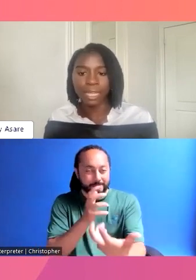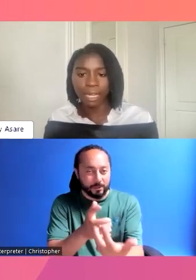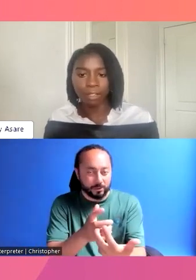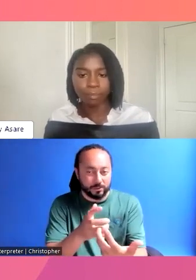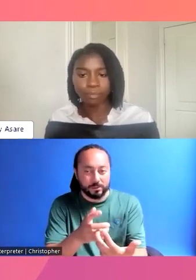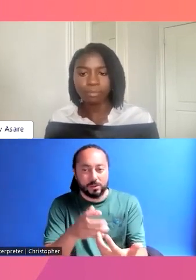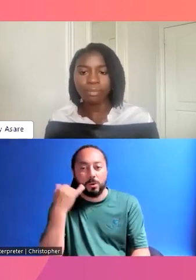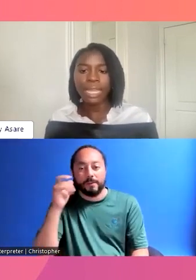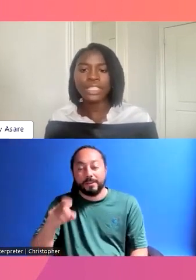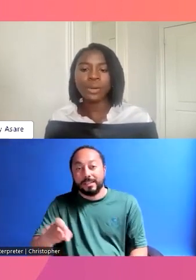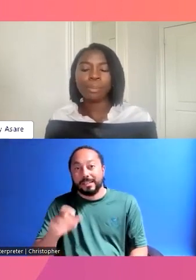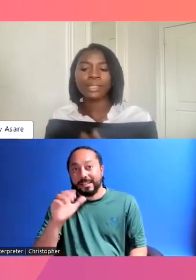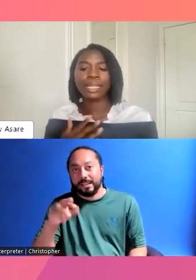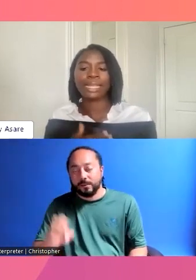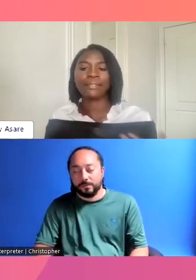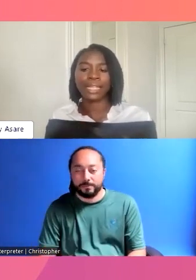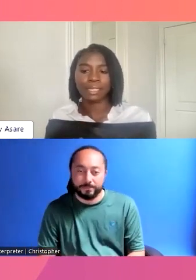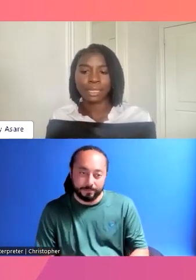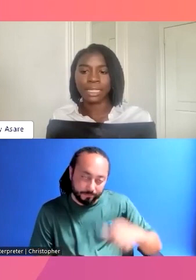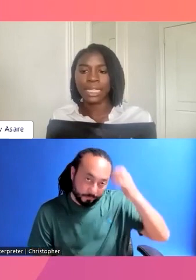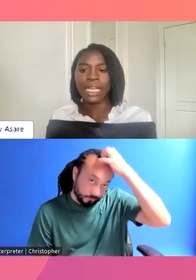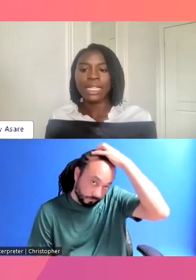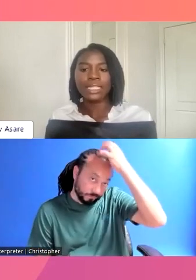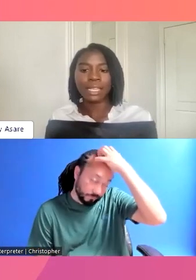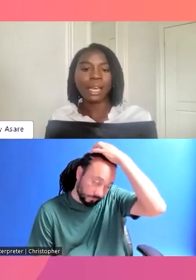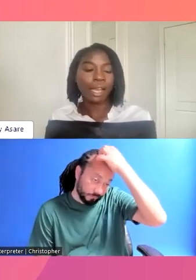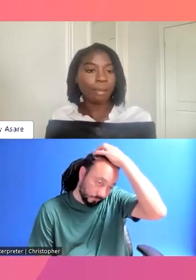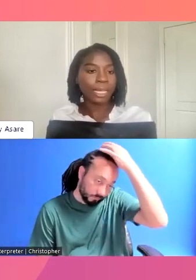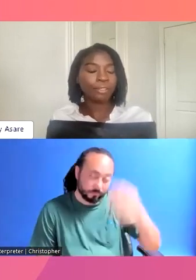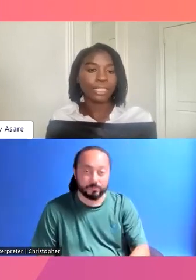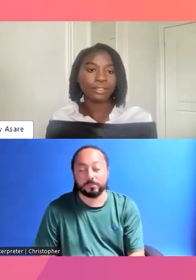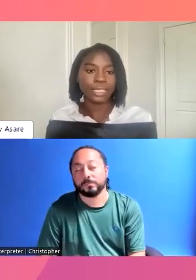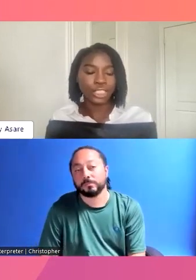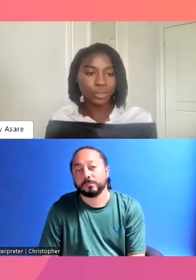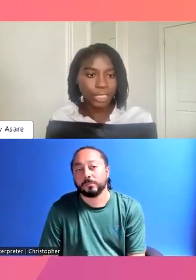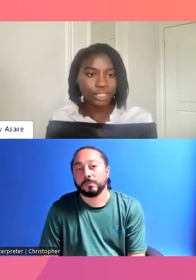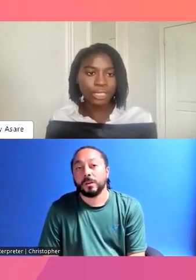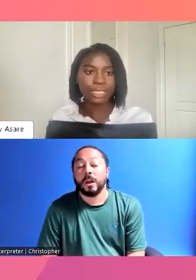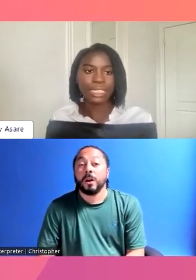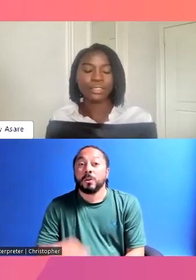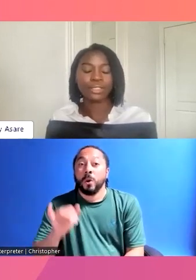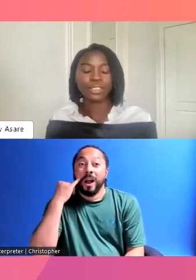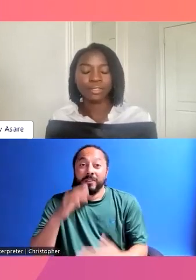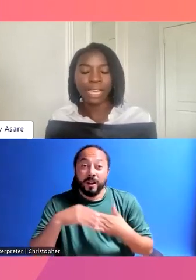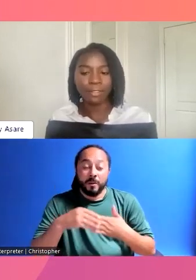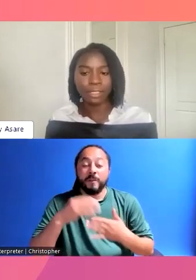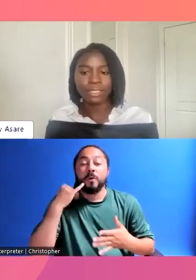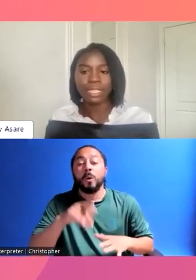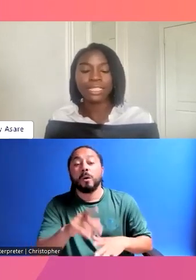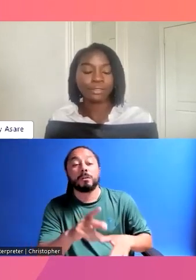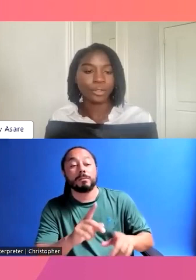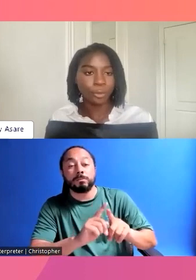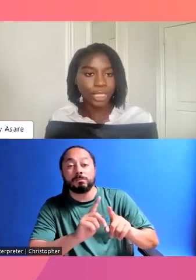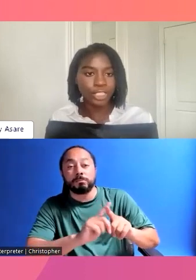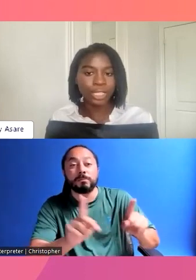réadaptation ou de soins. Et donc, il faut intégrer une souplesse